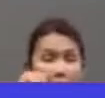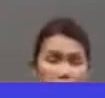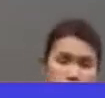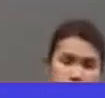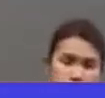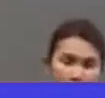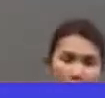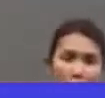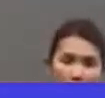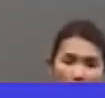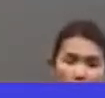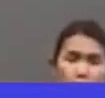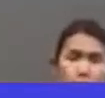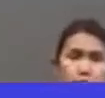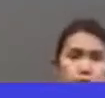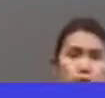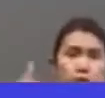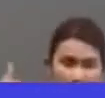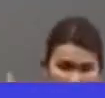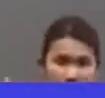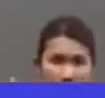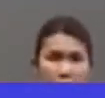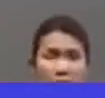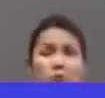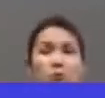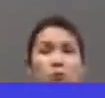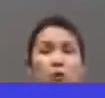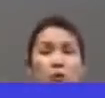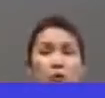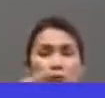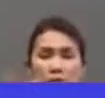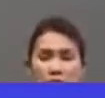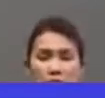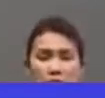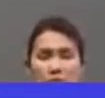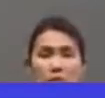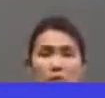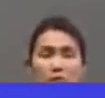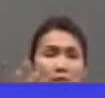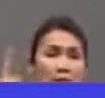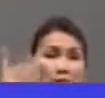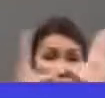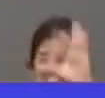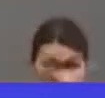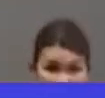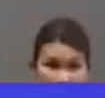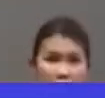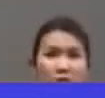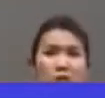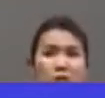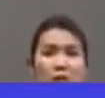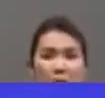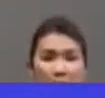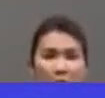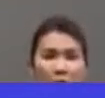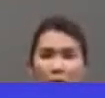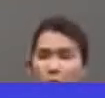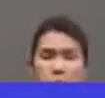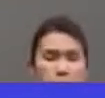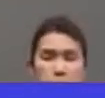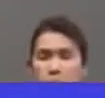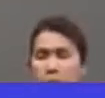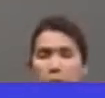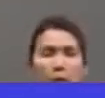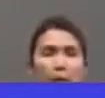ส่วนเรื่องของกระทรวงเกษตรต่างๆที่ช่วยเหลือพี่น้องเกษตรกรเนี่ยอะไรที่ดำเนินการได้ทางกระทรว